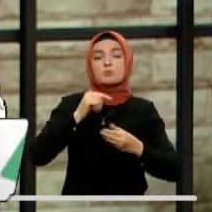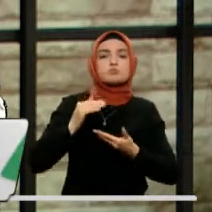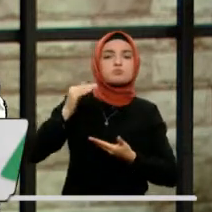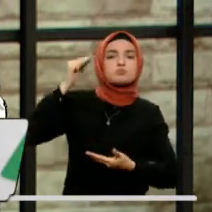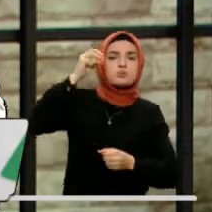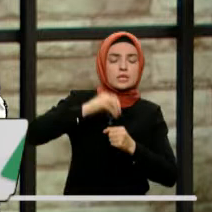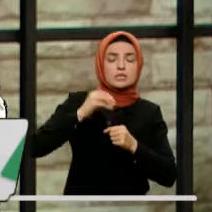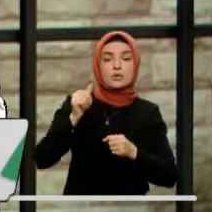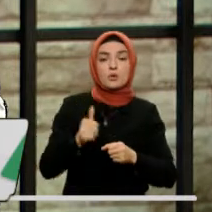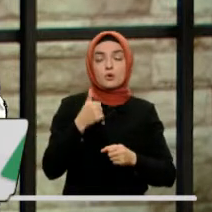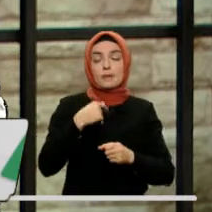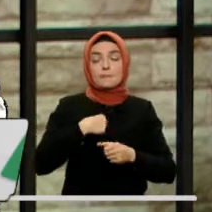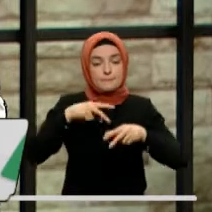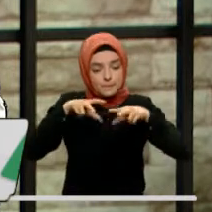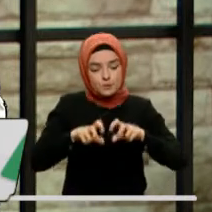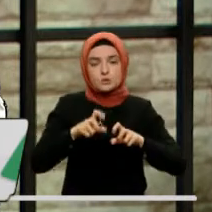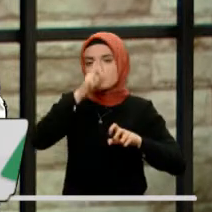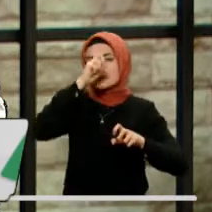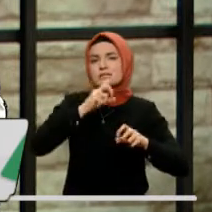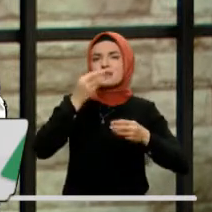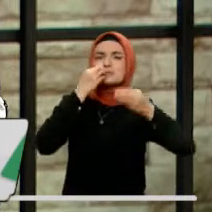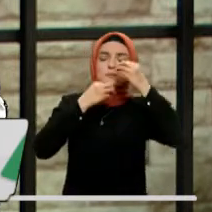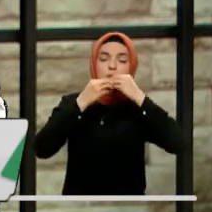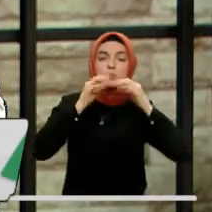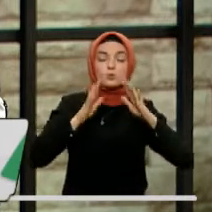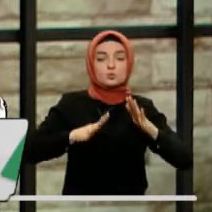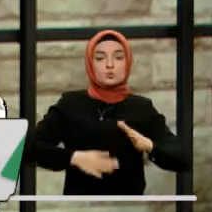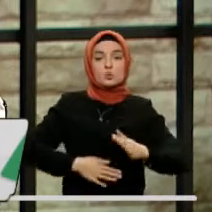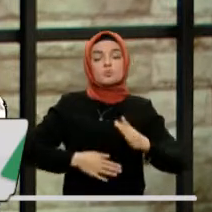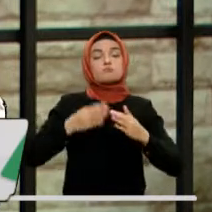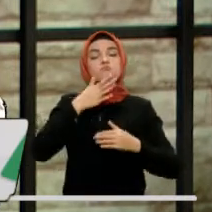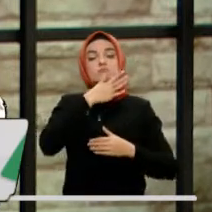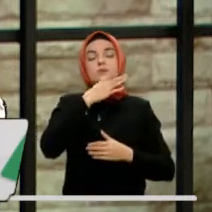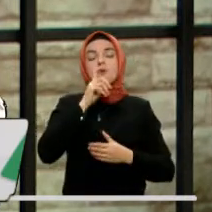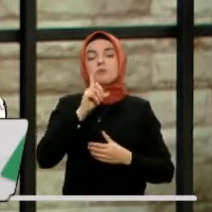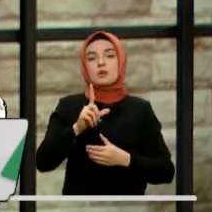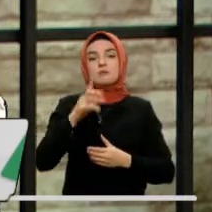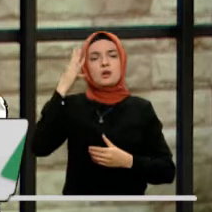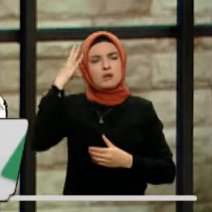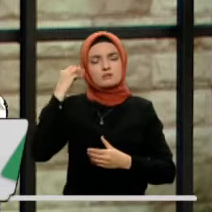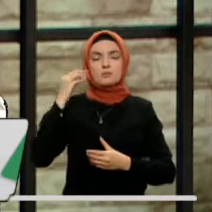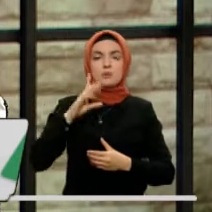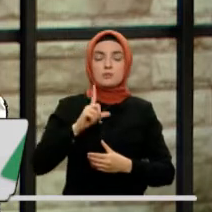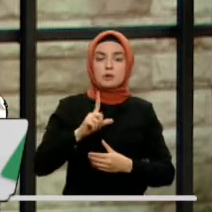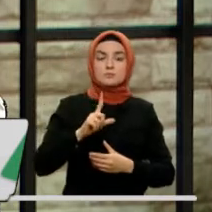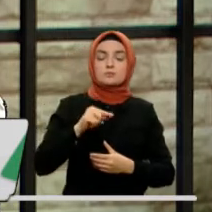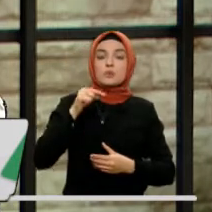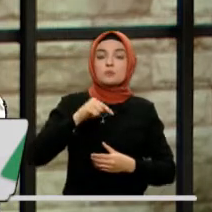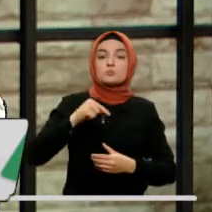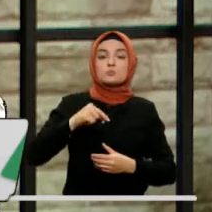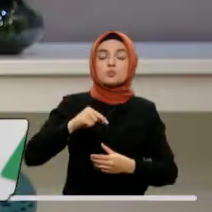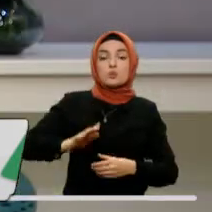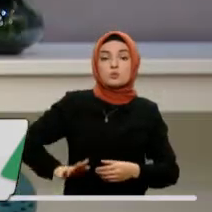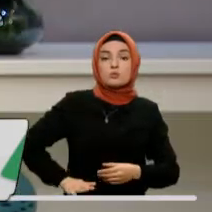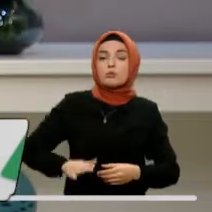Ben oturacağım, sadece yemeğimle ilgileneceğim. Çünkü doyduğumu anlamam lazım. Ama başka bir şeye kilitlenmek, çocuklar biliyorsunuz çizgi film